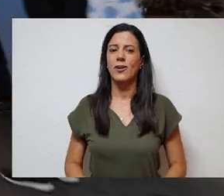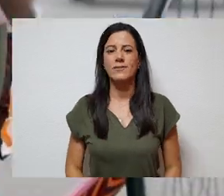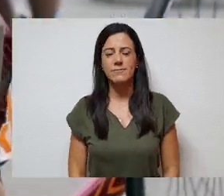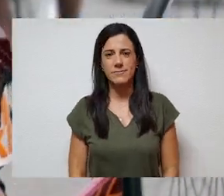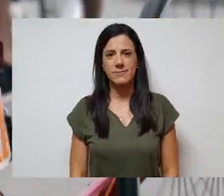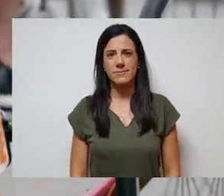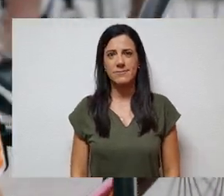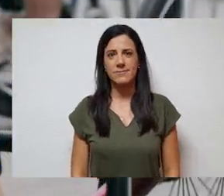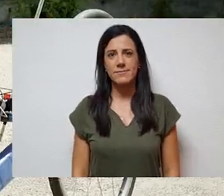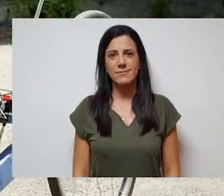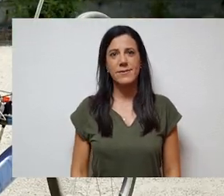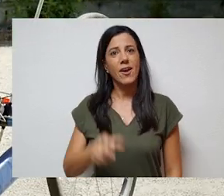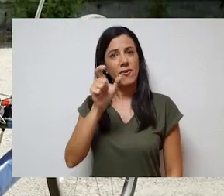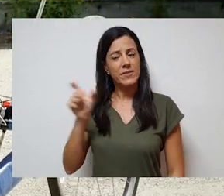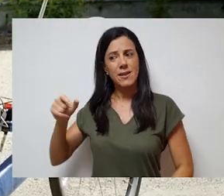ولا بقعادهم